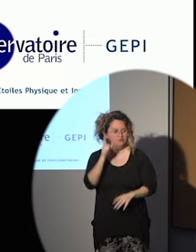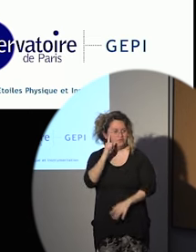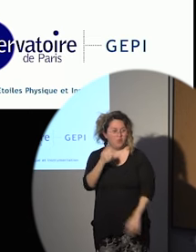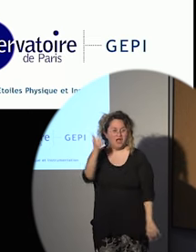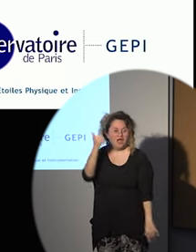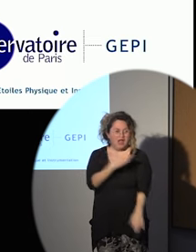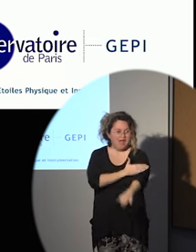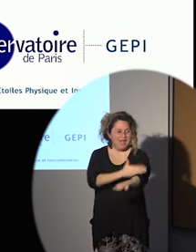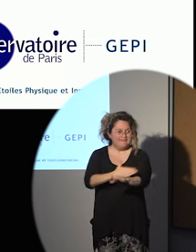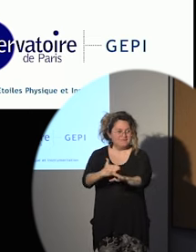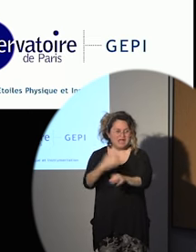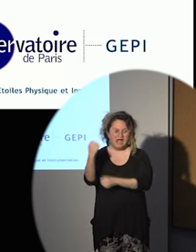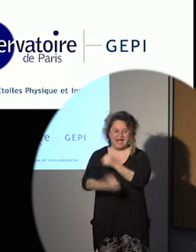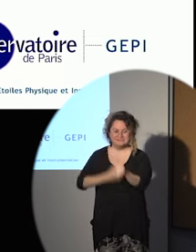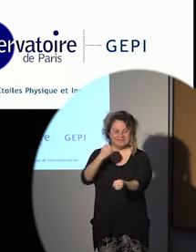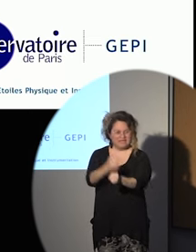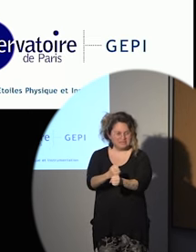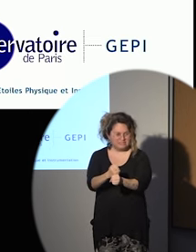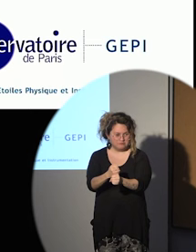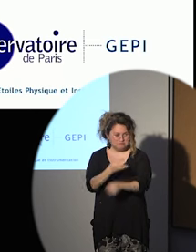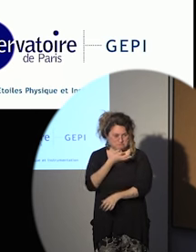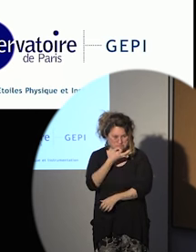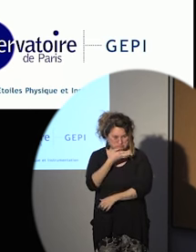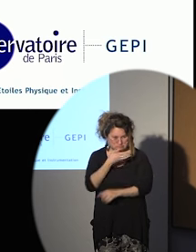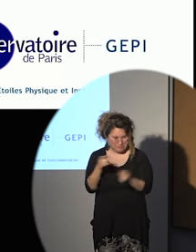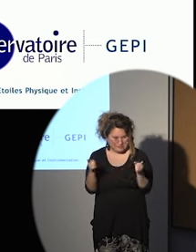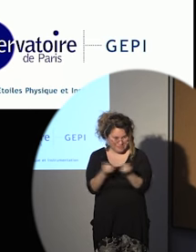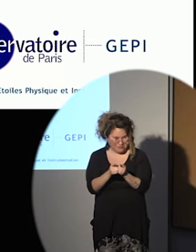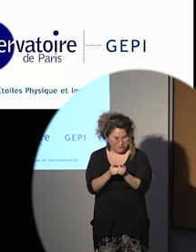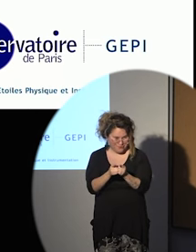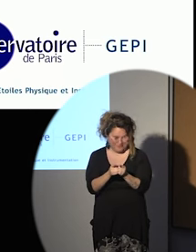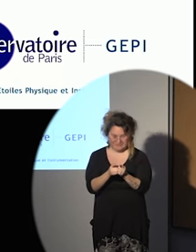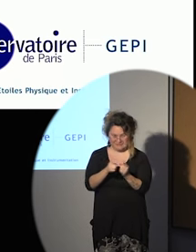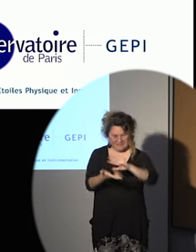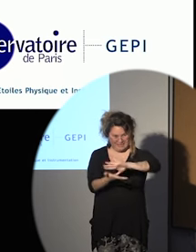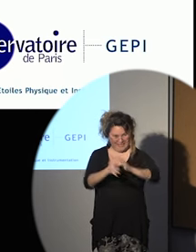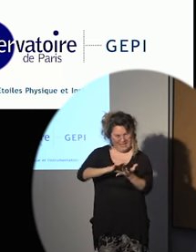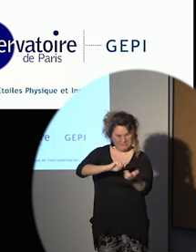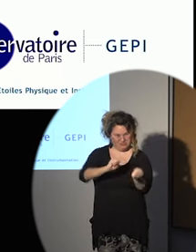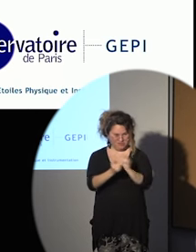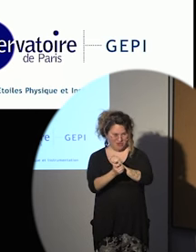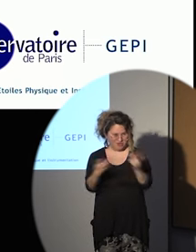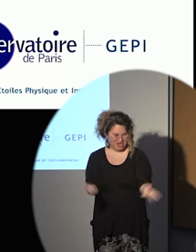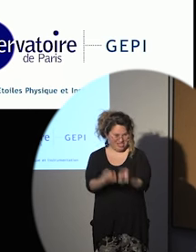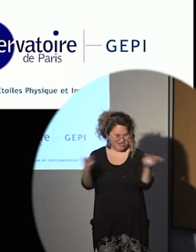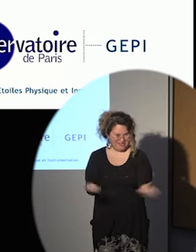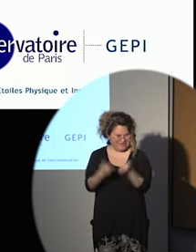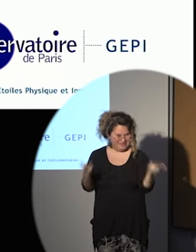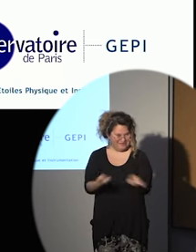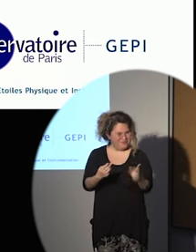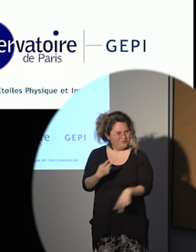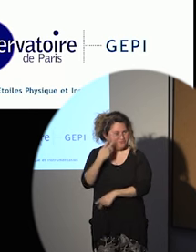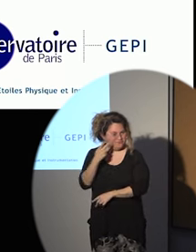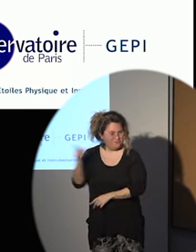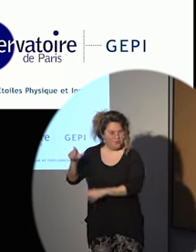une galaxie, parce qu'une galaxie en 1 milliard d'années, elle n'a pas le temps de changer beaucoup. Vous avez vu dans la simulation, la galaxie Andromède a été formée